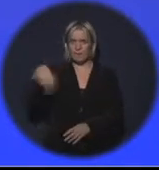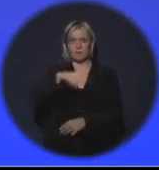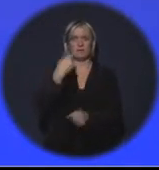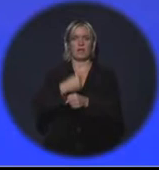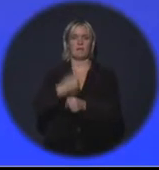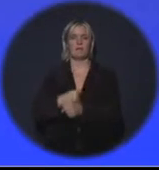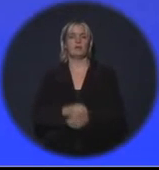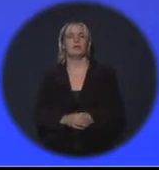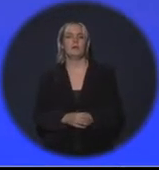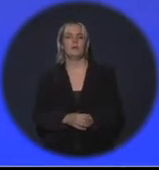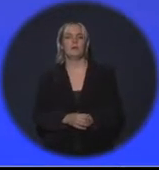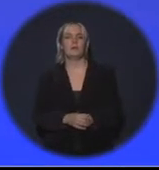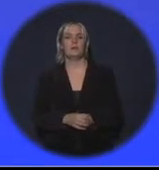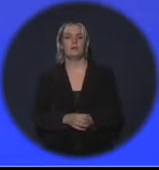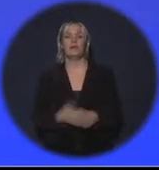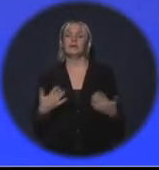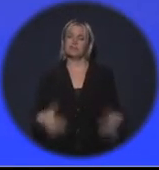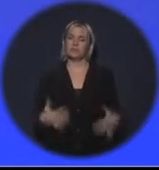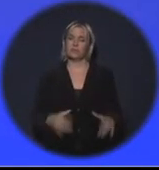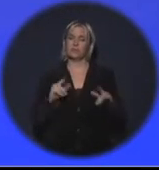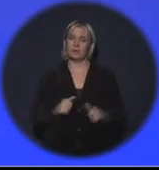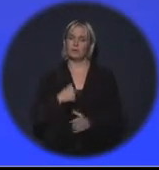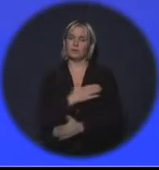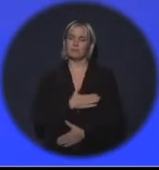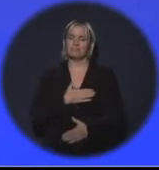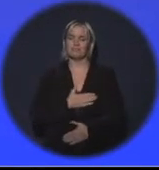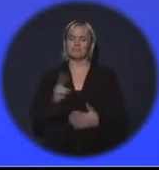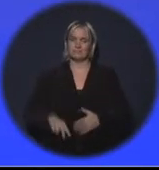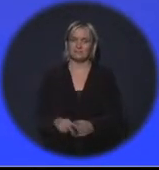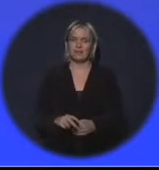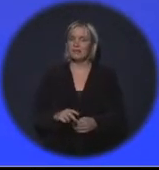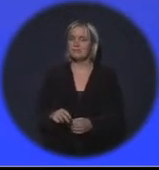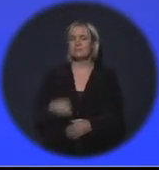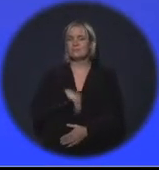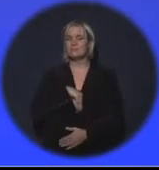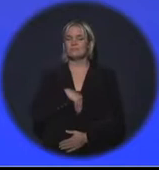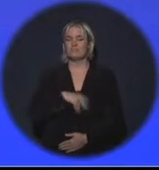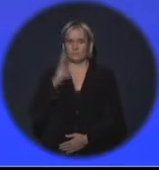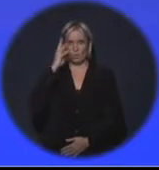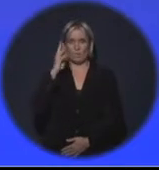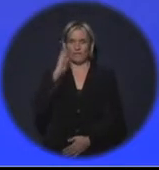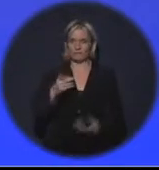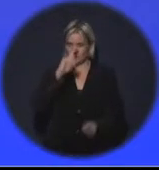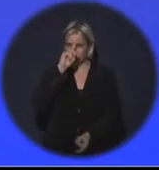travail. Elle place d'ores et déjà, et je m'en réjouis ô combien, cette